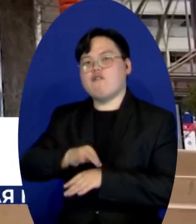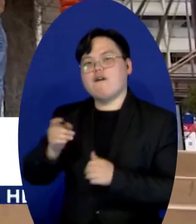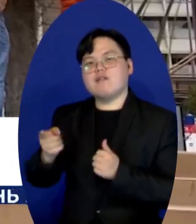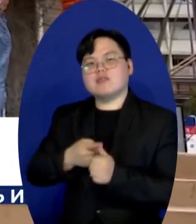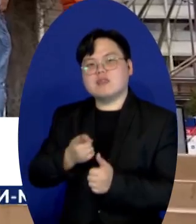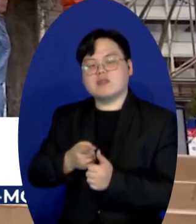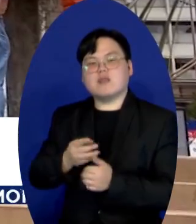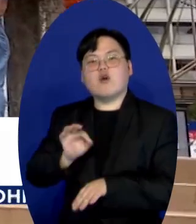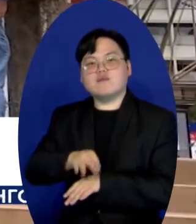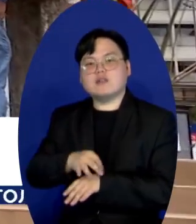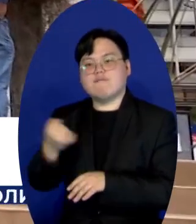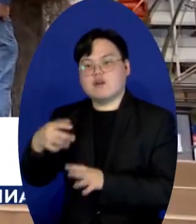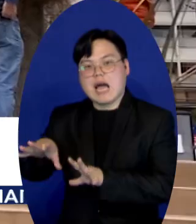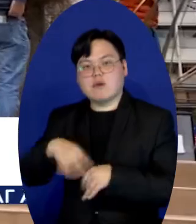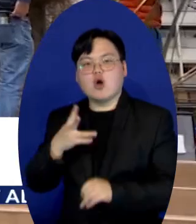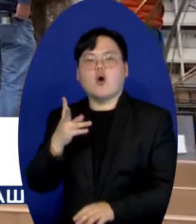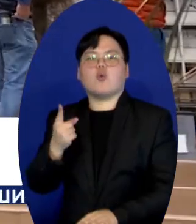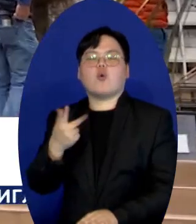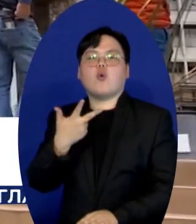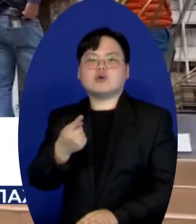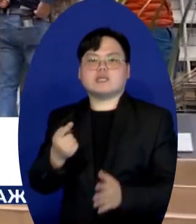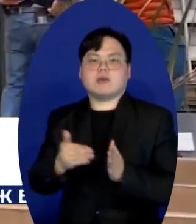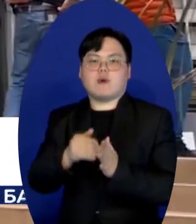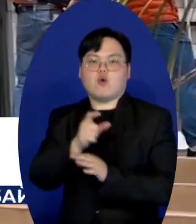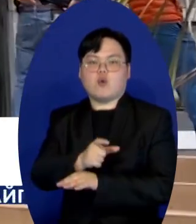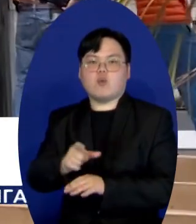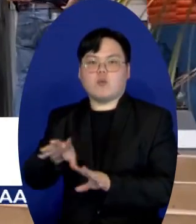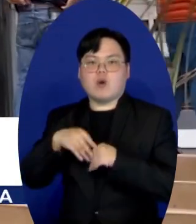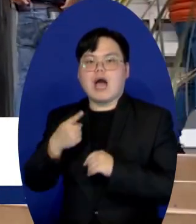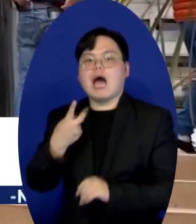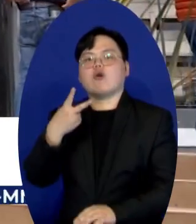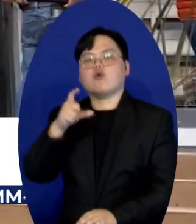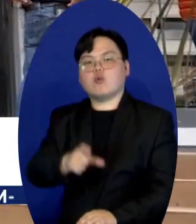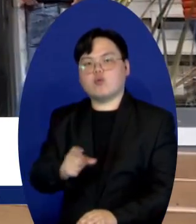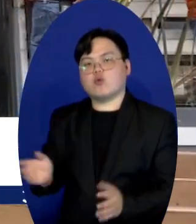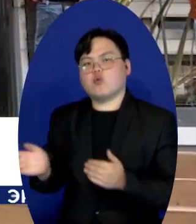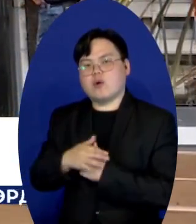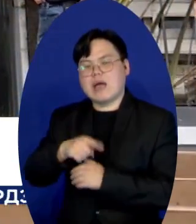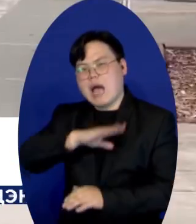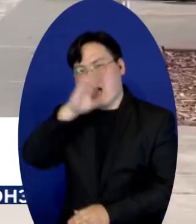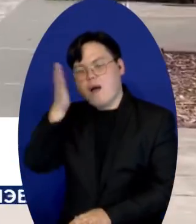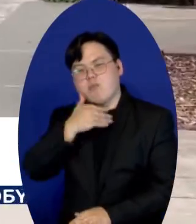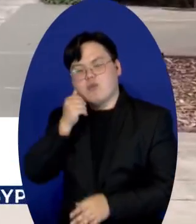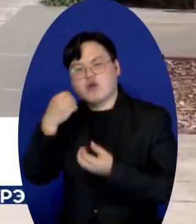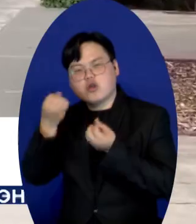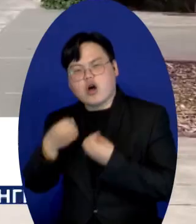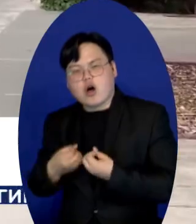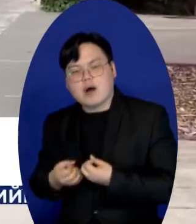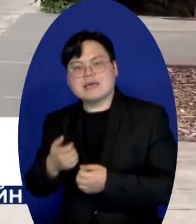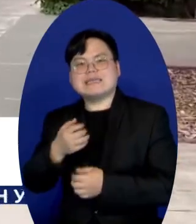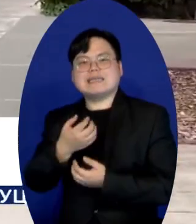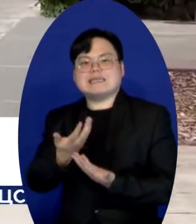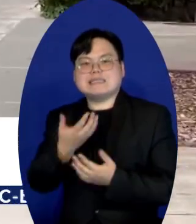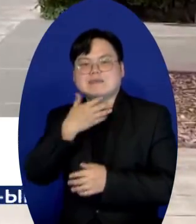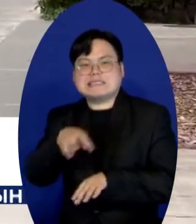вирусээр халдварсан 31 мянгад тохиолдол бүртгэгдэж 12 хүн нас барсан байна. Энэ өвчний үед халуурч, бие өвдөж, зарим тохиолдолд арс